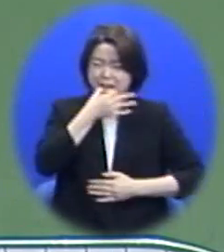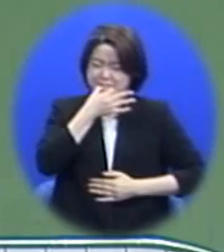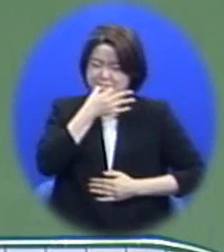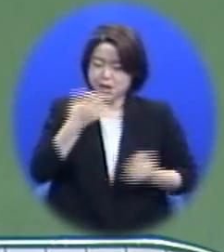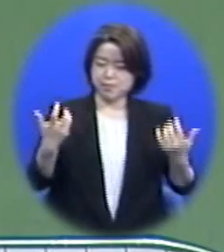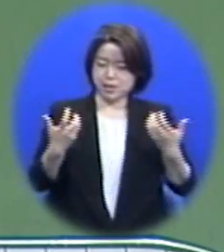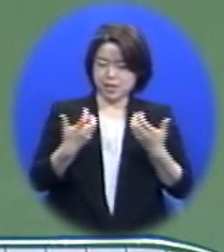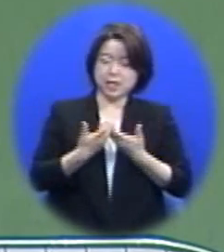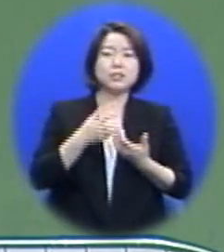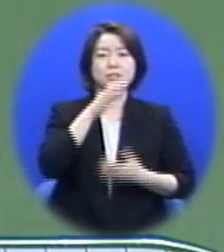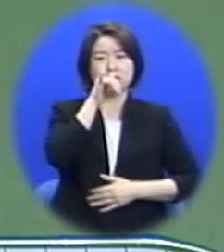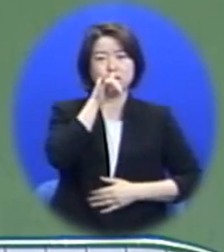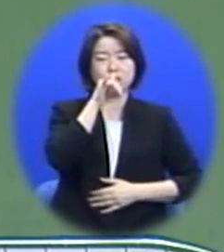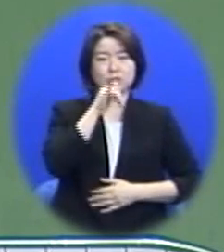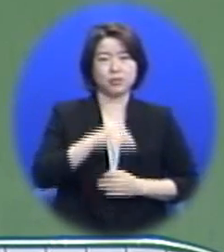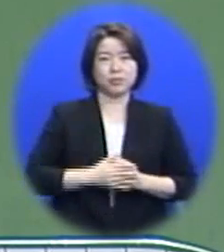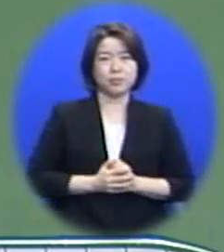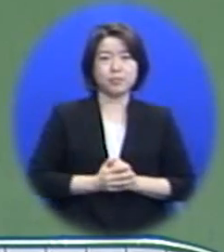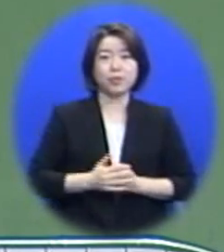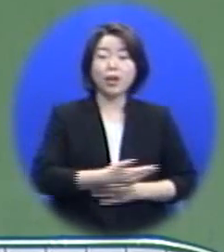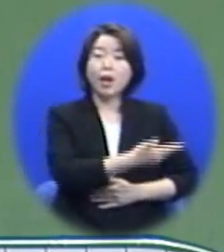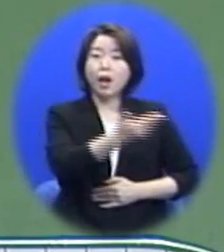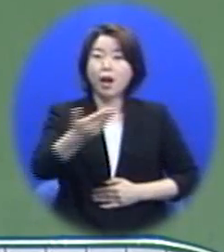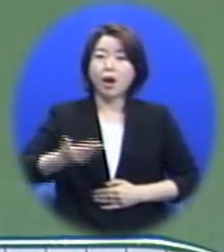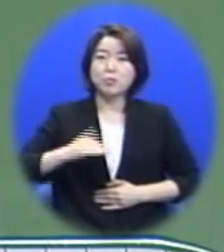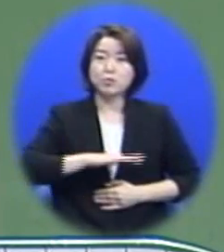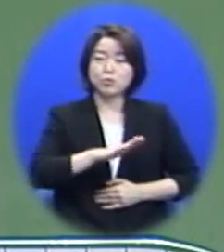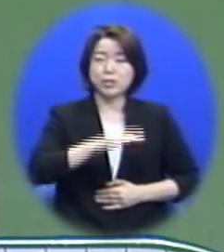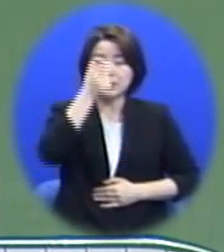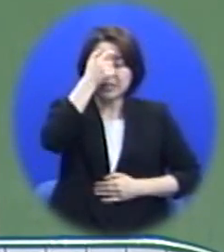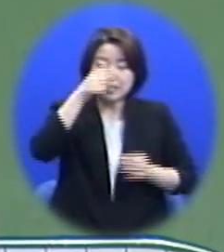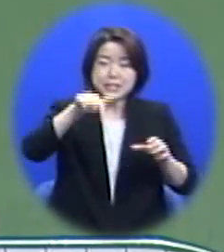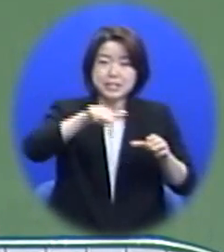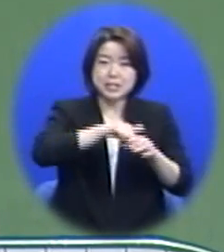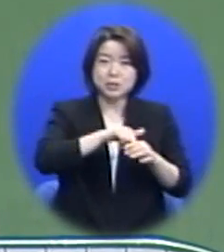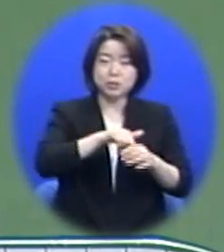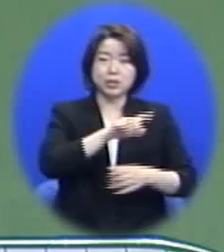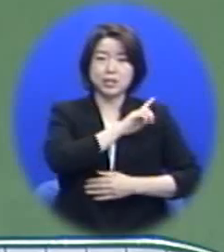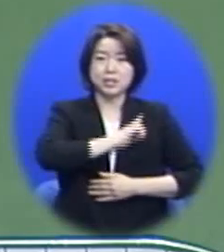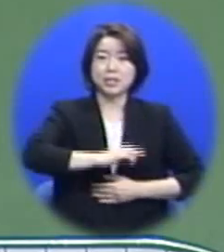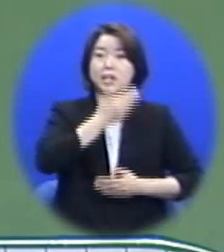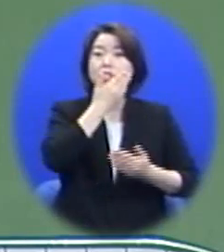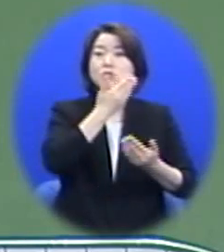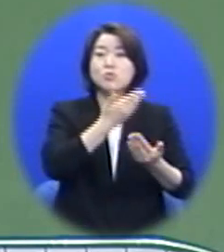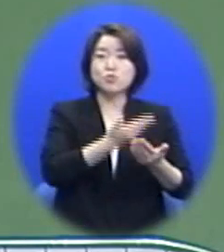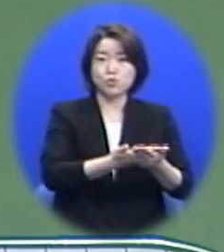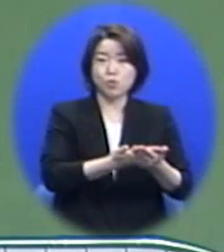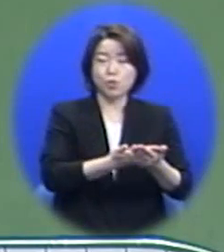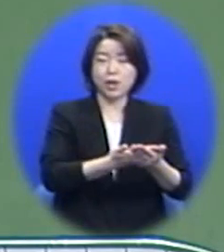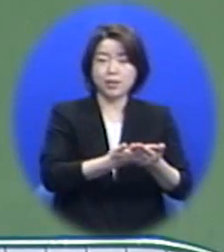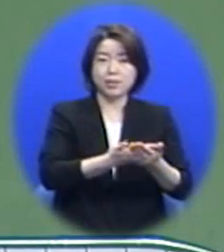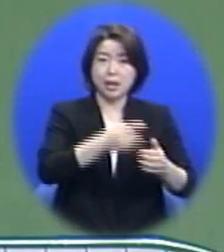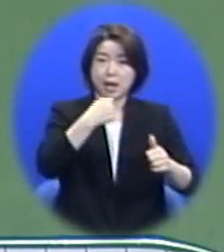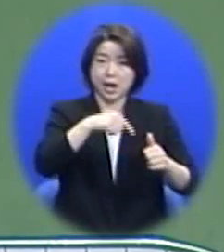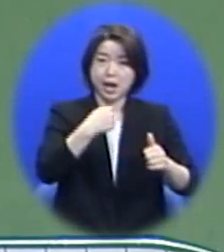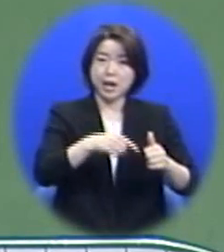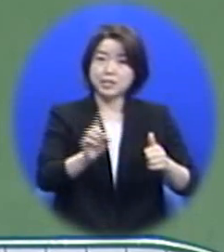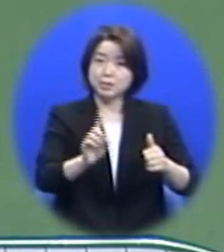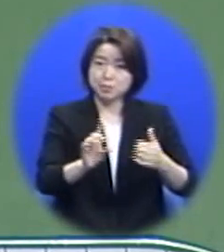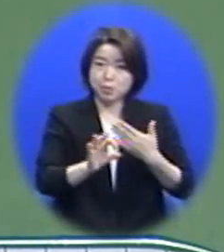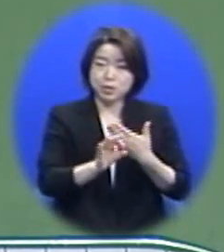가득한 거죠 여러분 우리 기독교의 가장 중요한 아 교우는